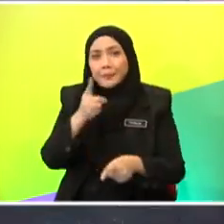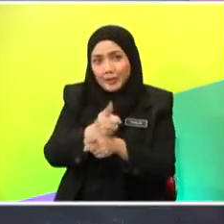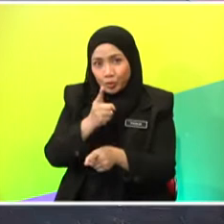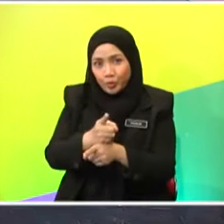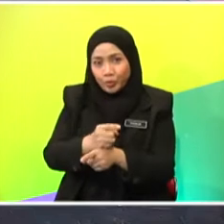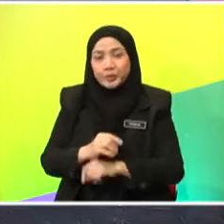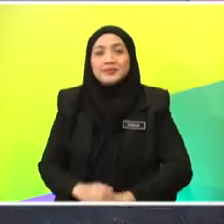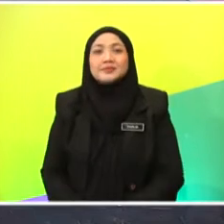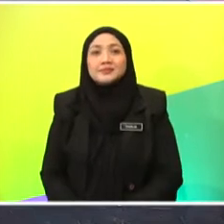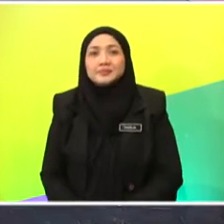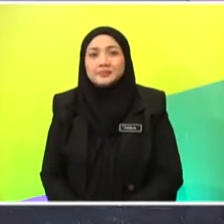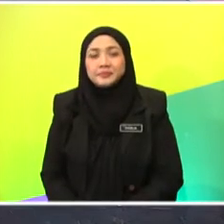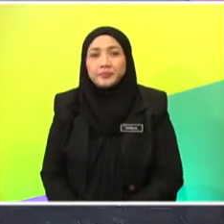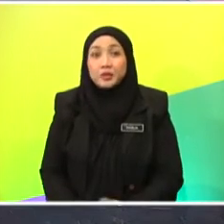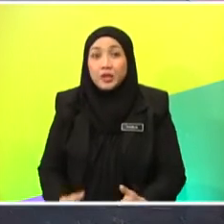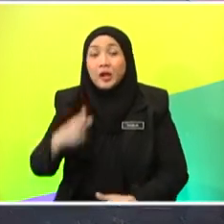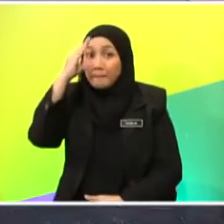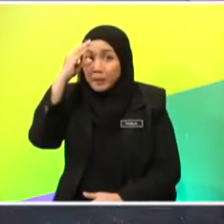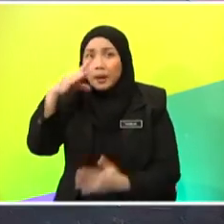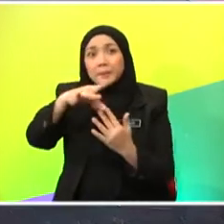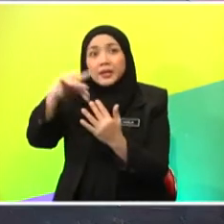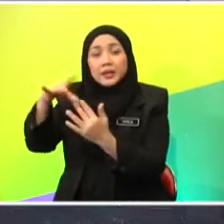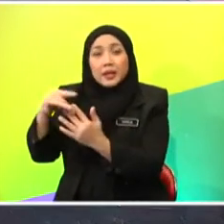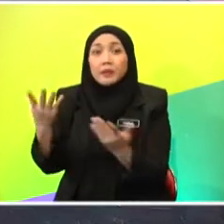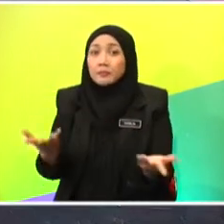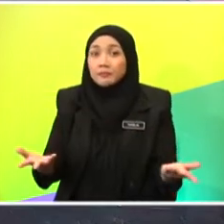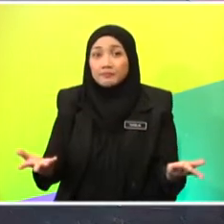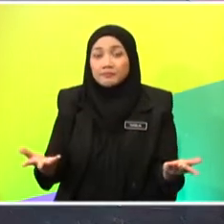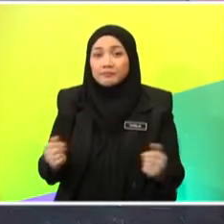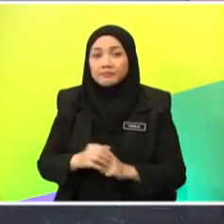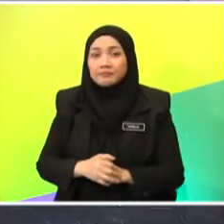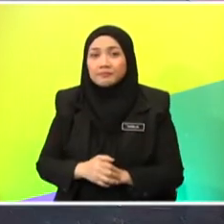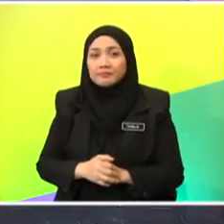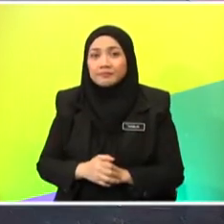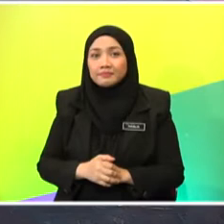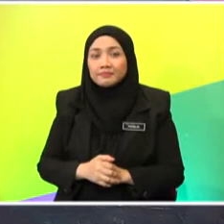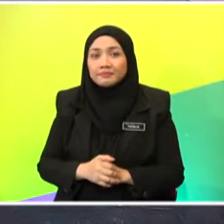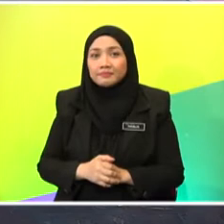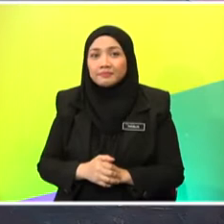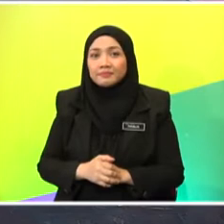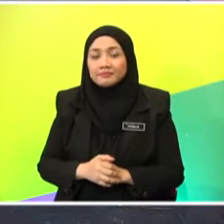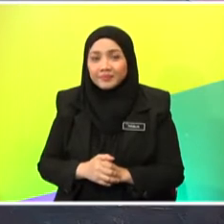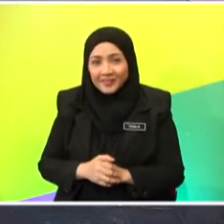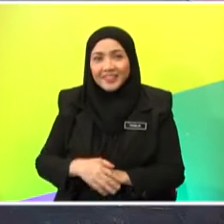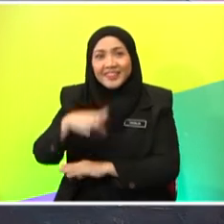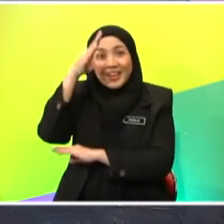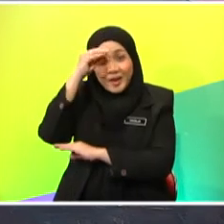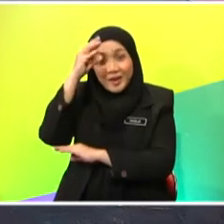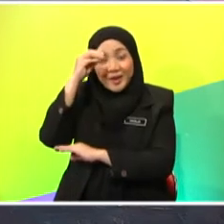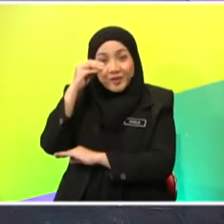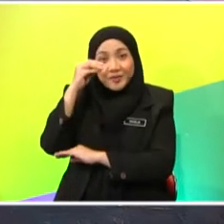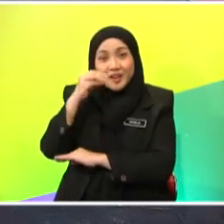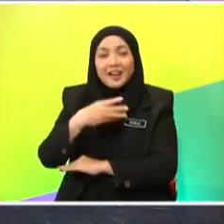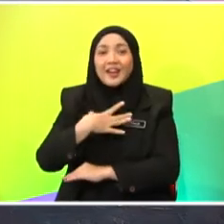bye guys saya pilih yang ini dulu lah oke Oh saya tahu Teh minyak